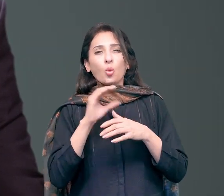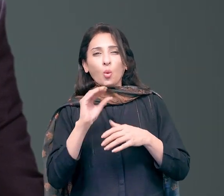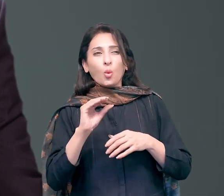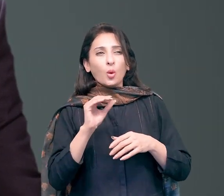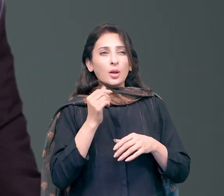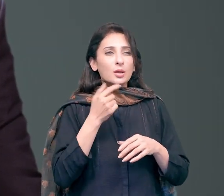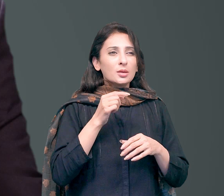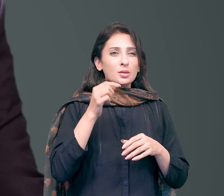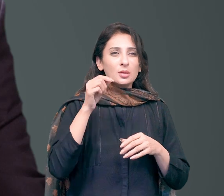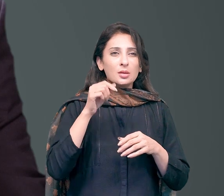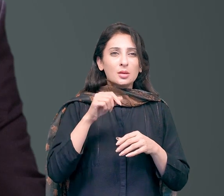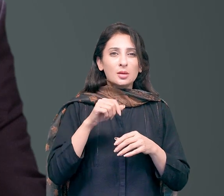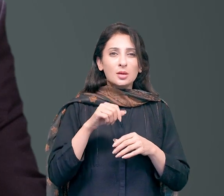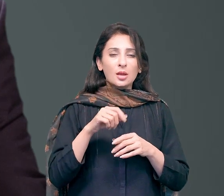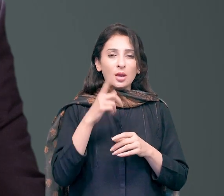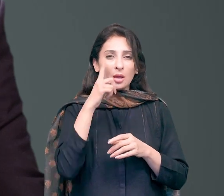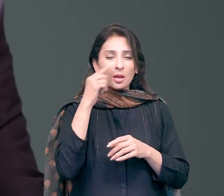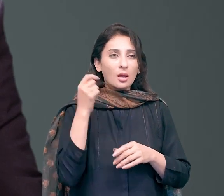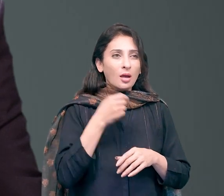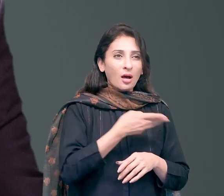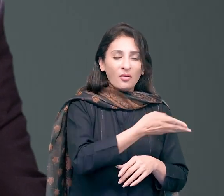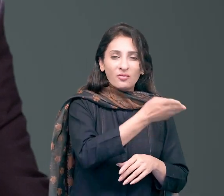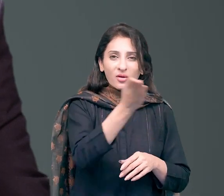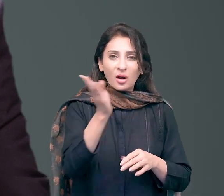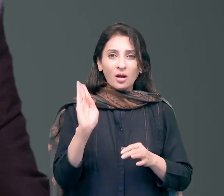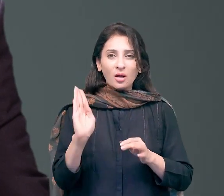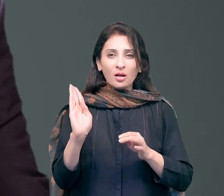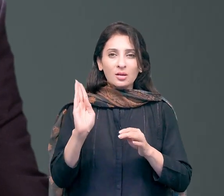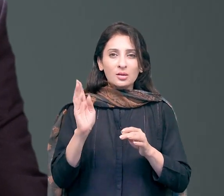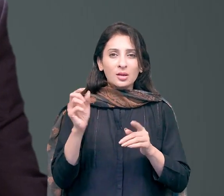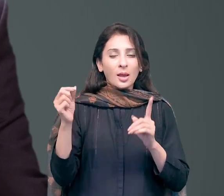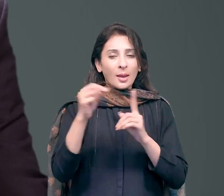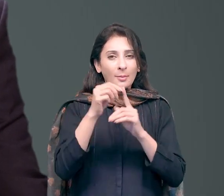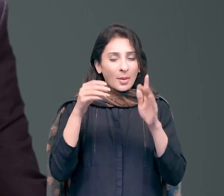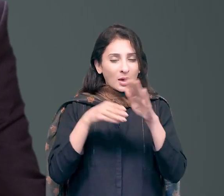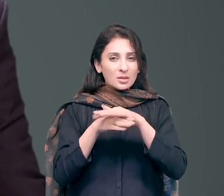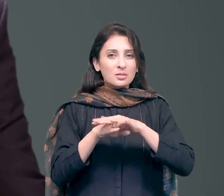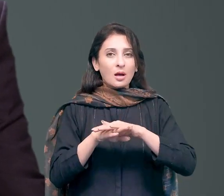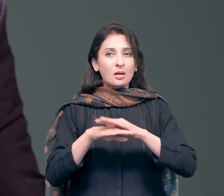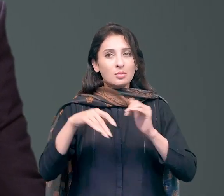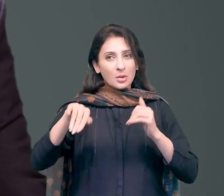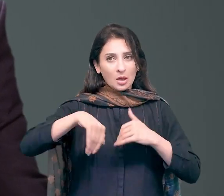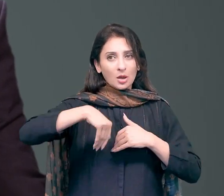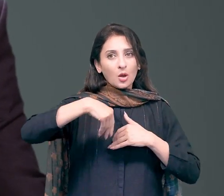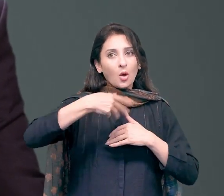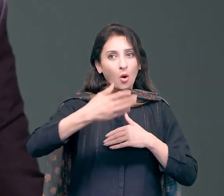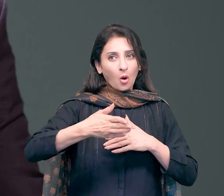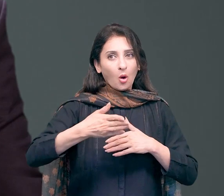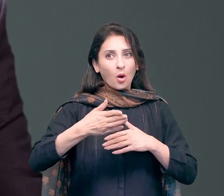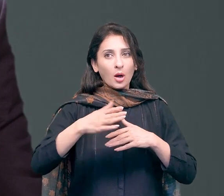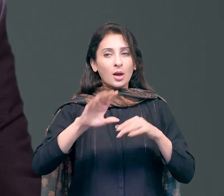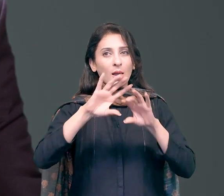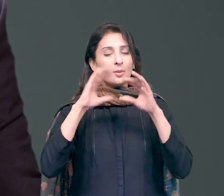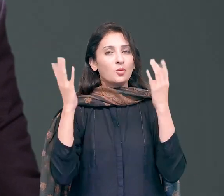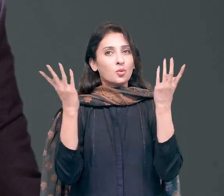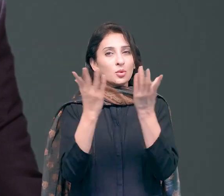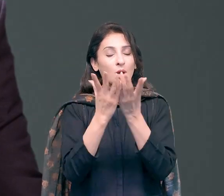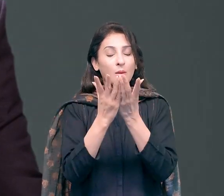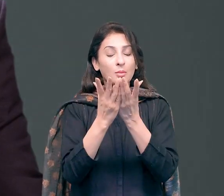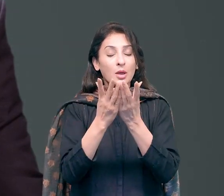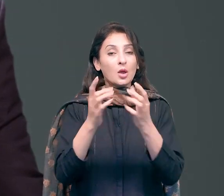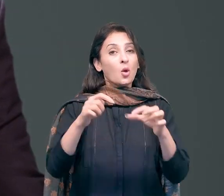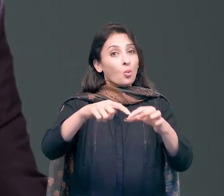پاکستان میں اور پاکستان کے باہر یہ سوال اٹھاتے ہیں کہ